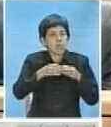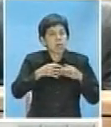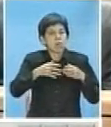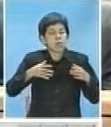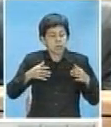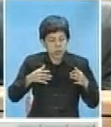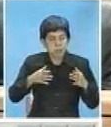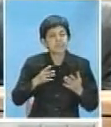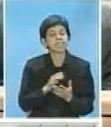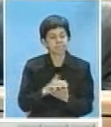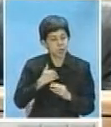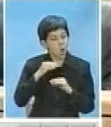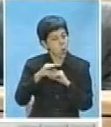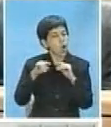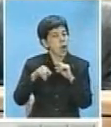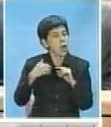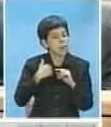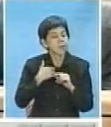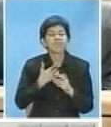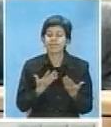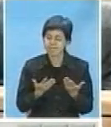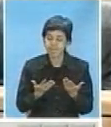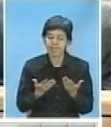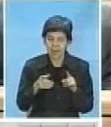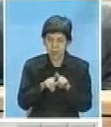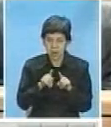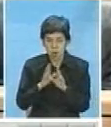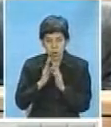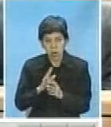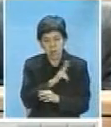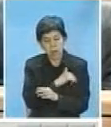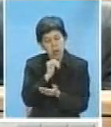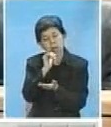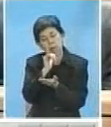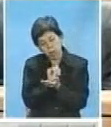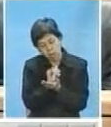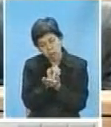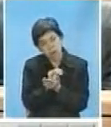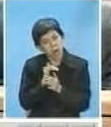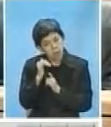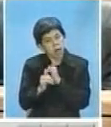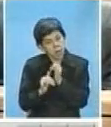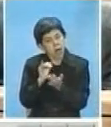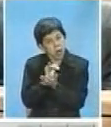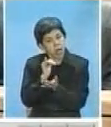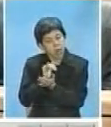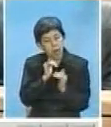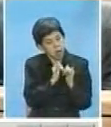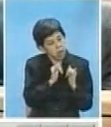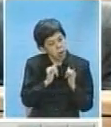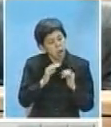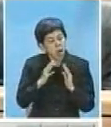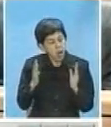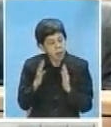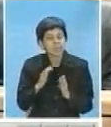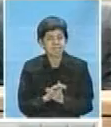าที่มีโครงการนี้อยู่เช่นเดียวกันกับผู้ป่วยในก็เพิ่มขึ้นอย่างไม่หยุดยั้งสิ่ง